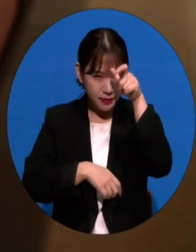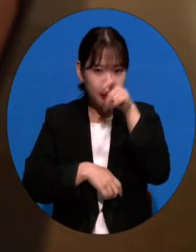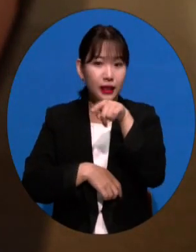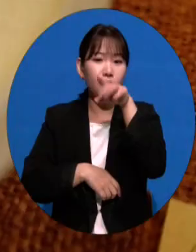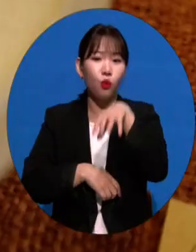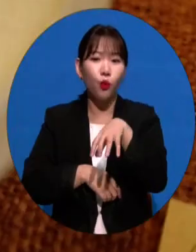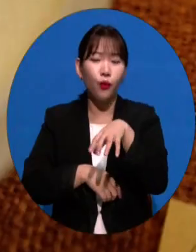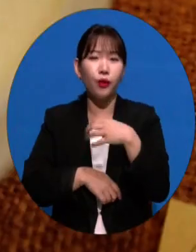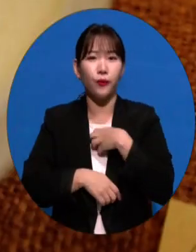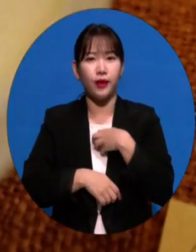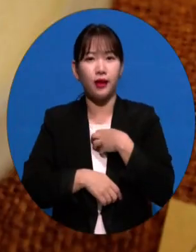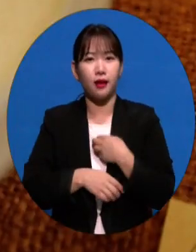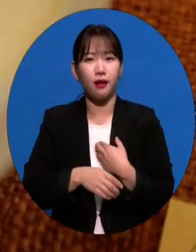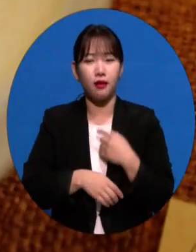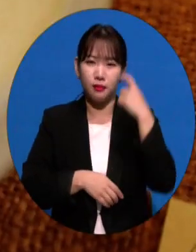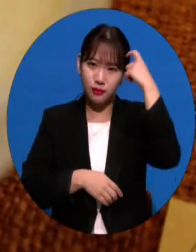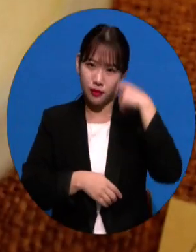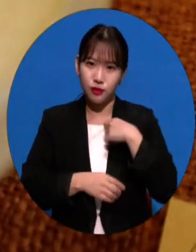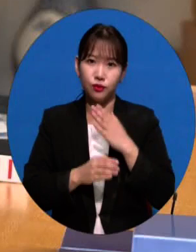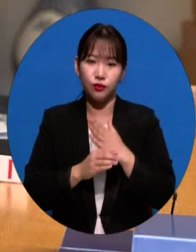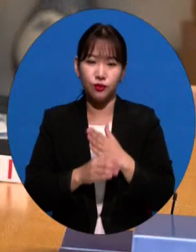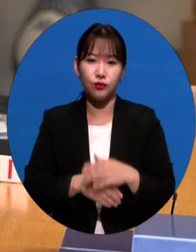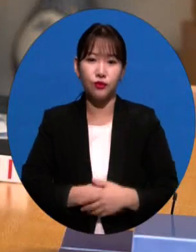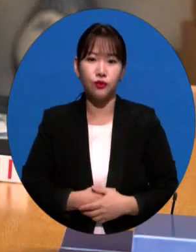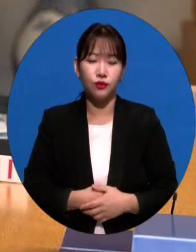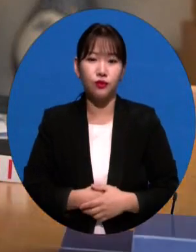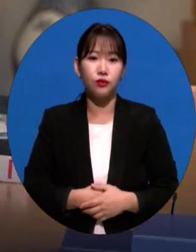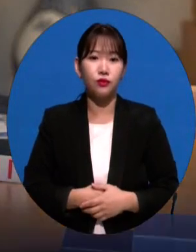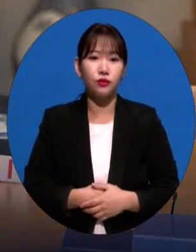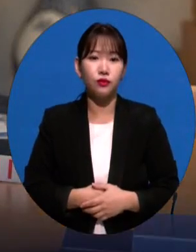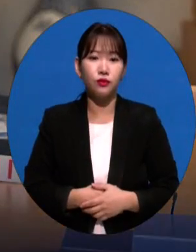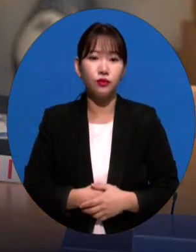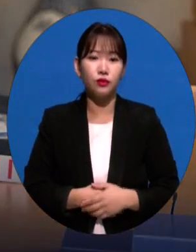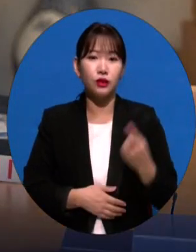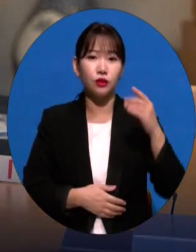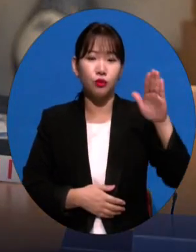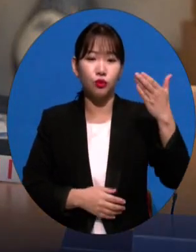아리타에도 위기감이 고조되고 있습니다.